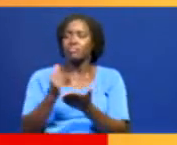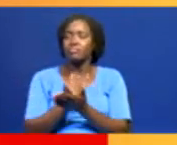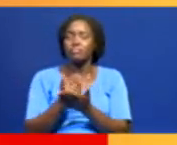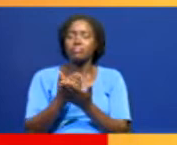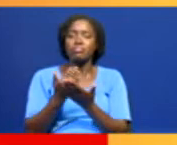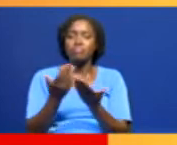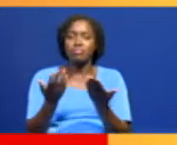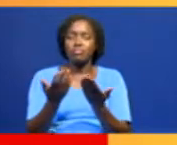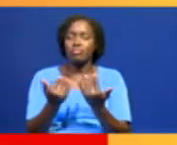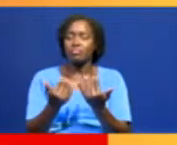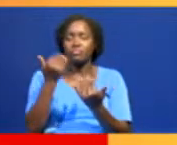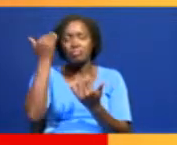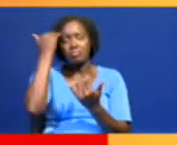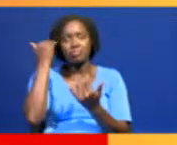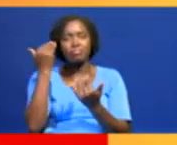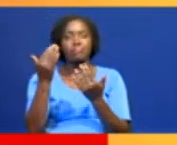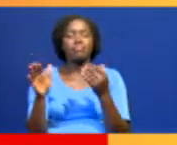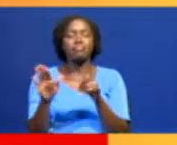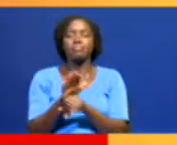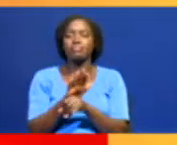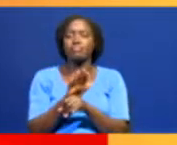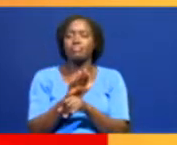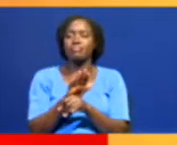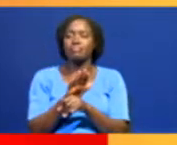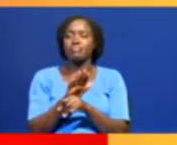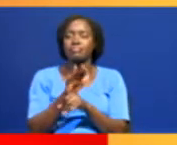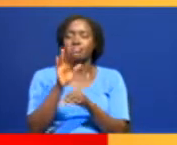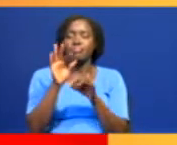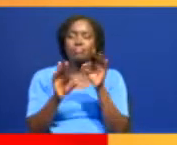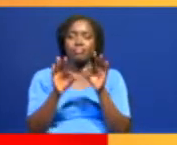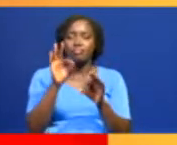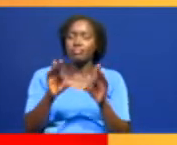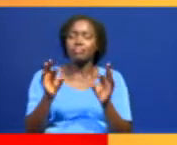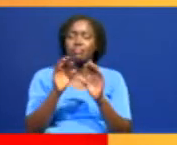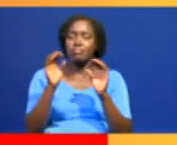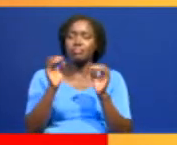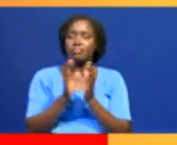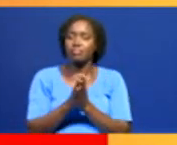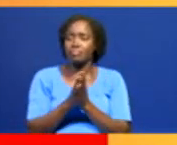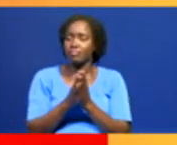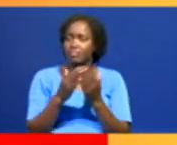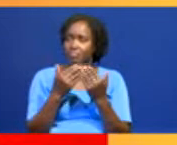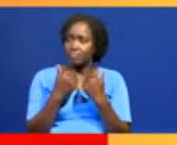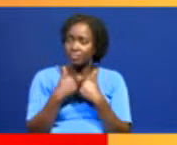zetu ziko zimekamilika vile inavyotakikana. Hii serikali pia